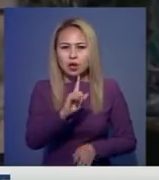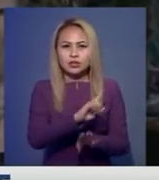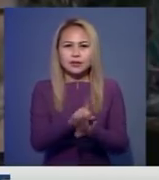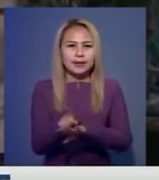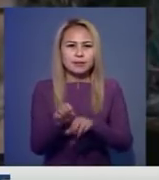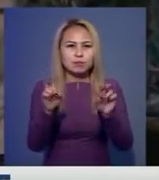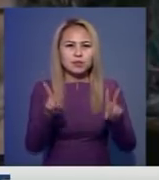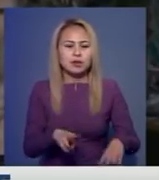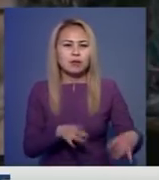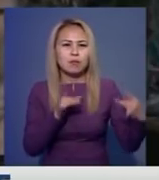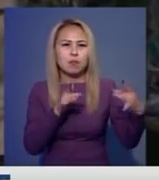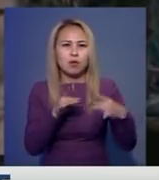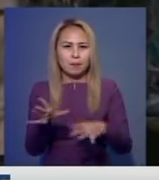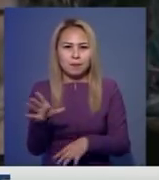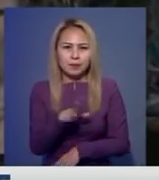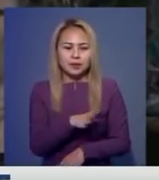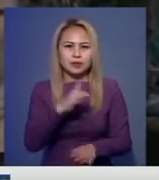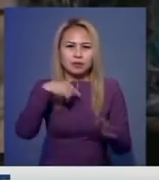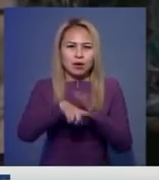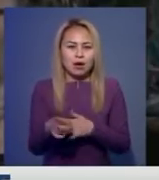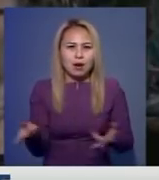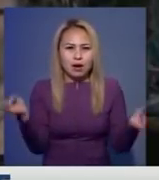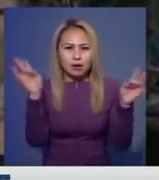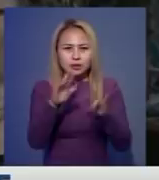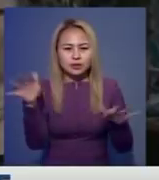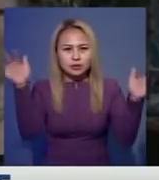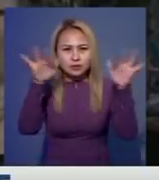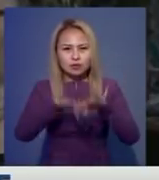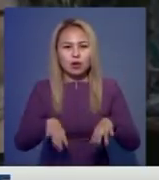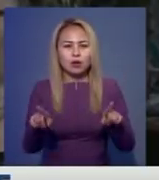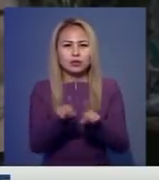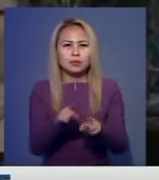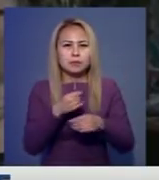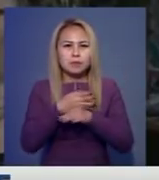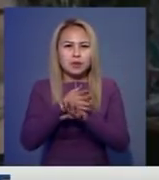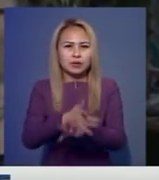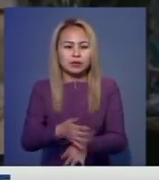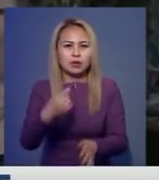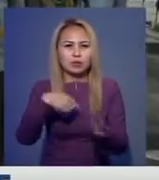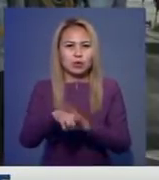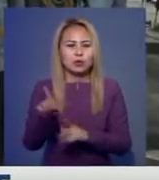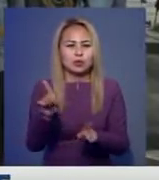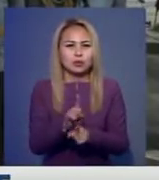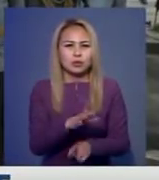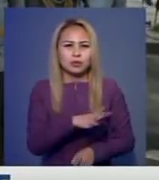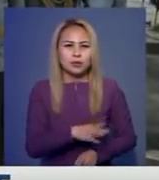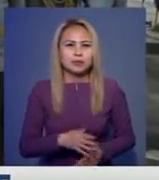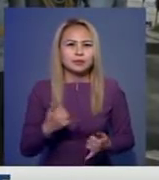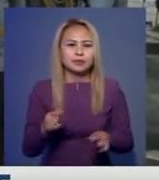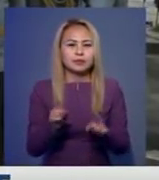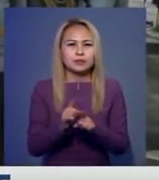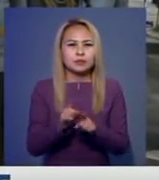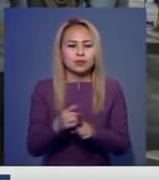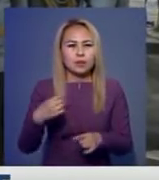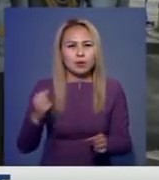колоннасына қарсы оқ жаудырған. Қирандының астында қалдық. Жан жаққа шашыраған жарықшақтар мені де айналып өтпеді. Аяғымен үш